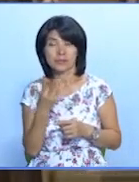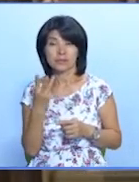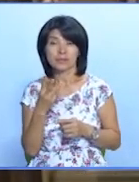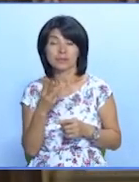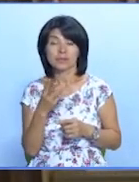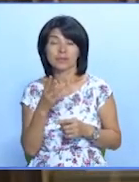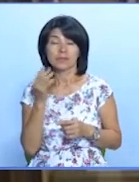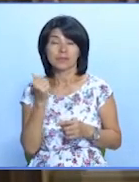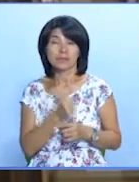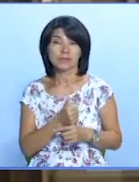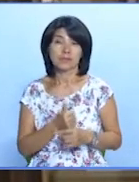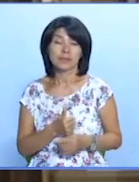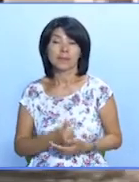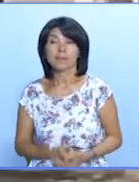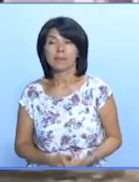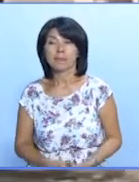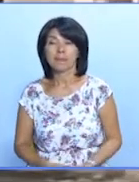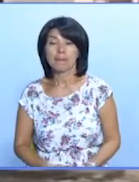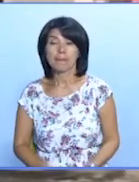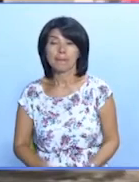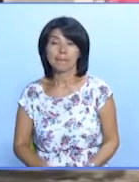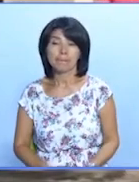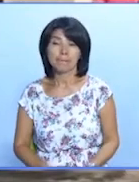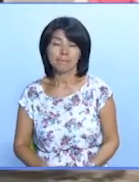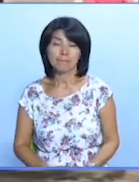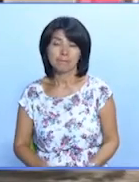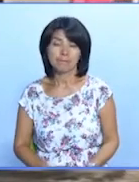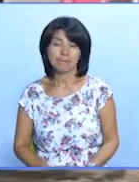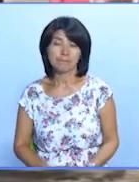из Алматинской области. Мурат Билмажит, Ниязбек Смагулов, Амир Ирланулло и Эртас Акпарат.